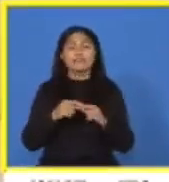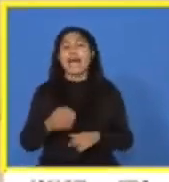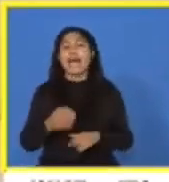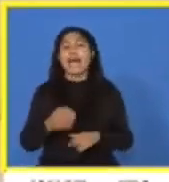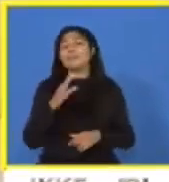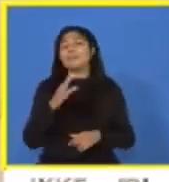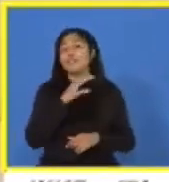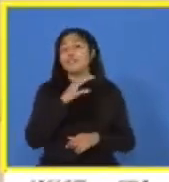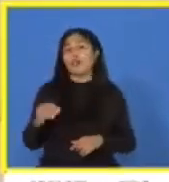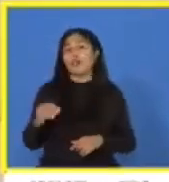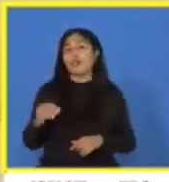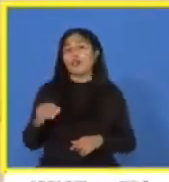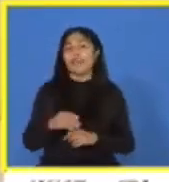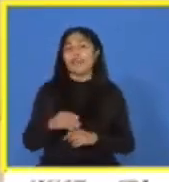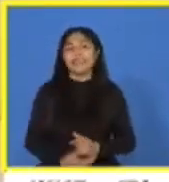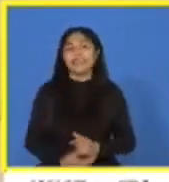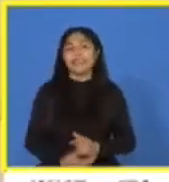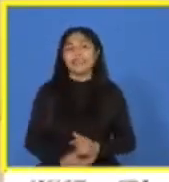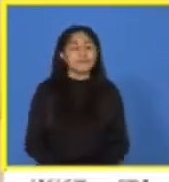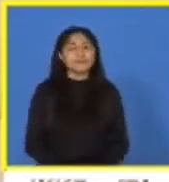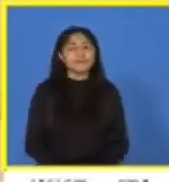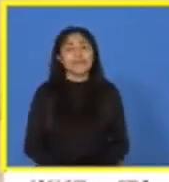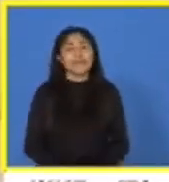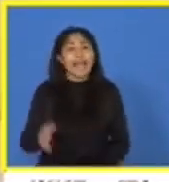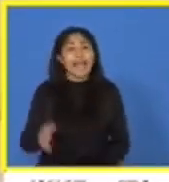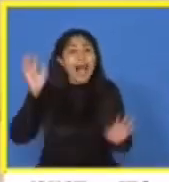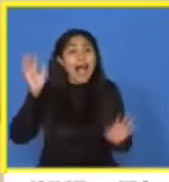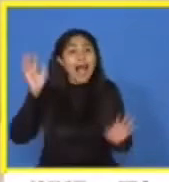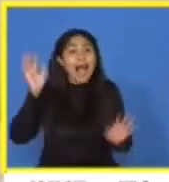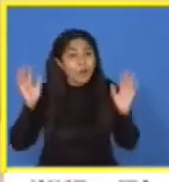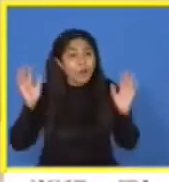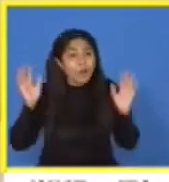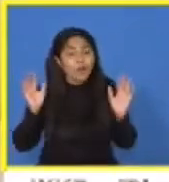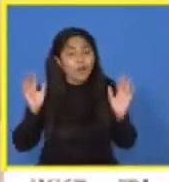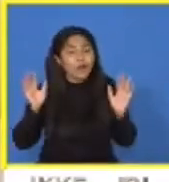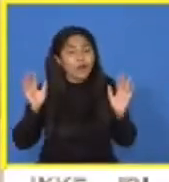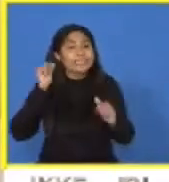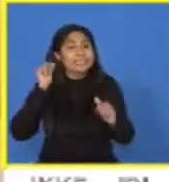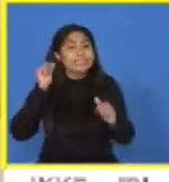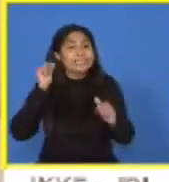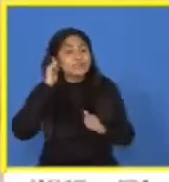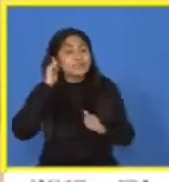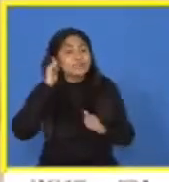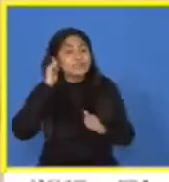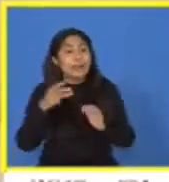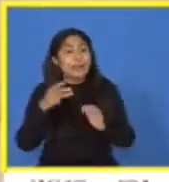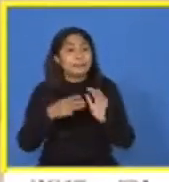Ibu. Ya, halo. Ibu Emma, mungkin